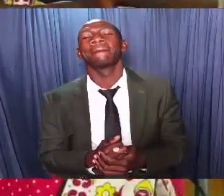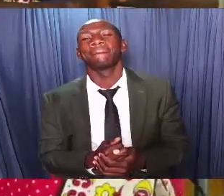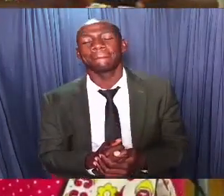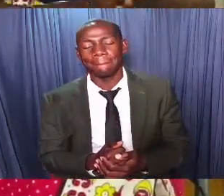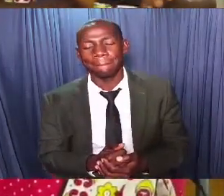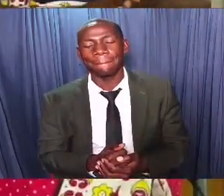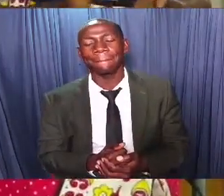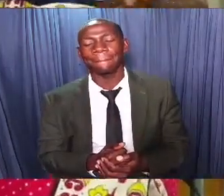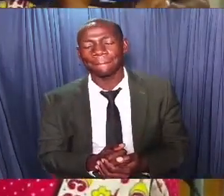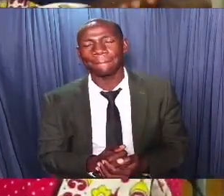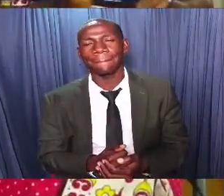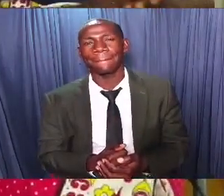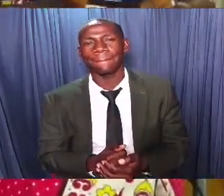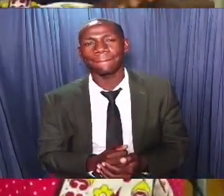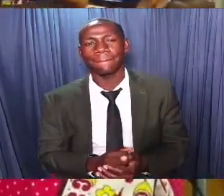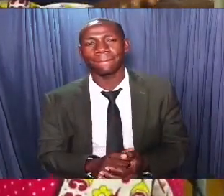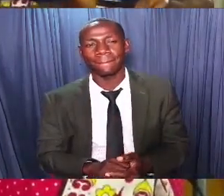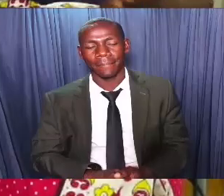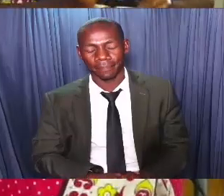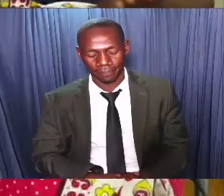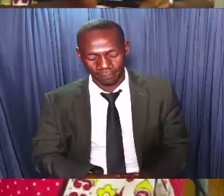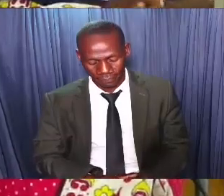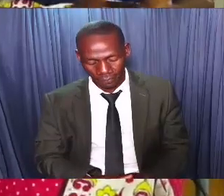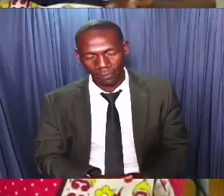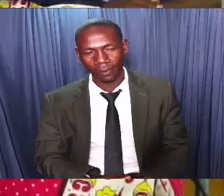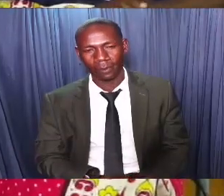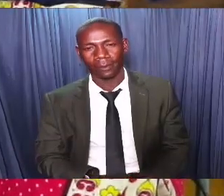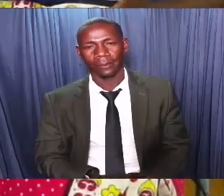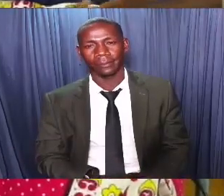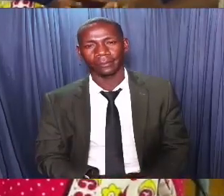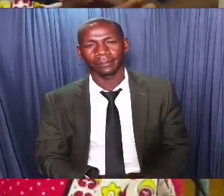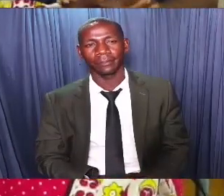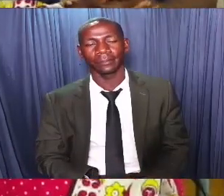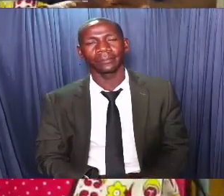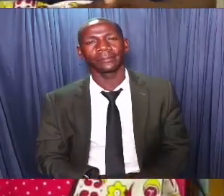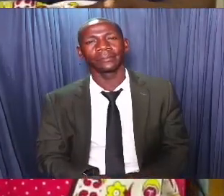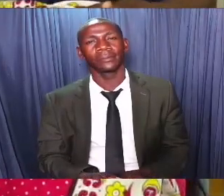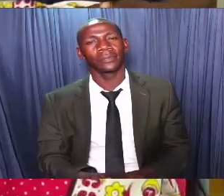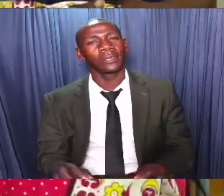Hakuna Mungu kama wewe.